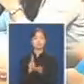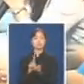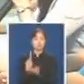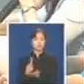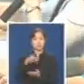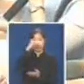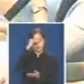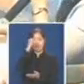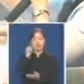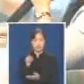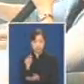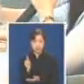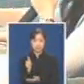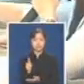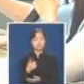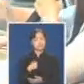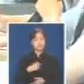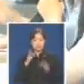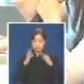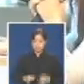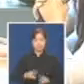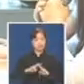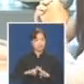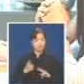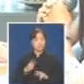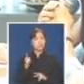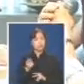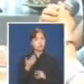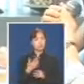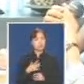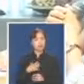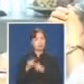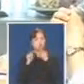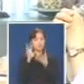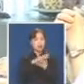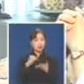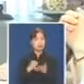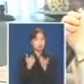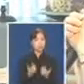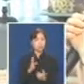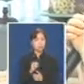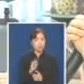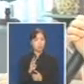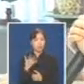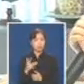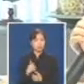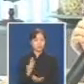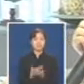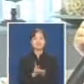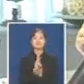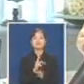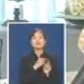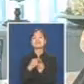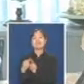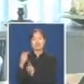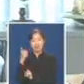เตรียมงานทำให้กับเด็กๆที่จบที่เขายอมเรียนจนถึงปริญญาตรีนะฮะยังไงคะ จริงๆแล้วเนี่ยเราจะต้องมีการติดตามนะครับเมื่อกี้ก็